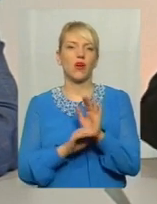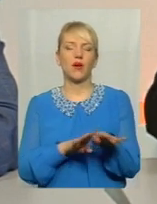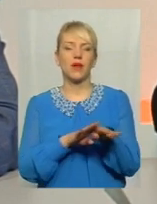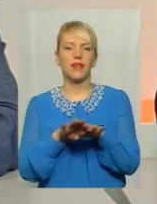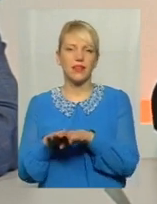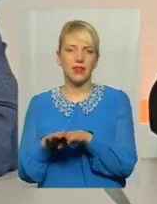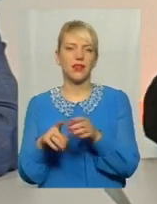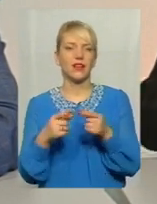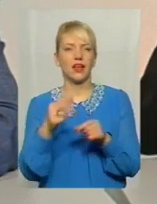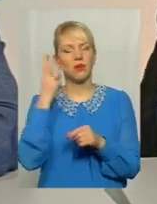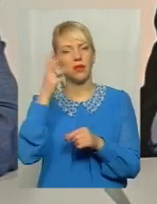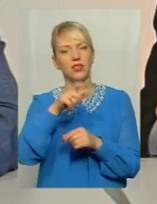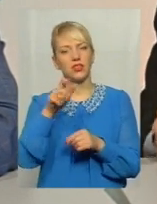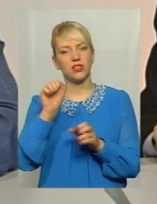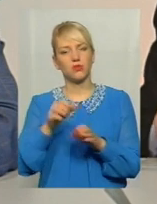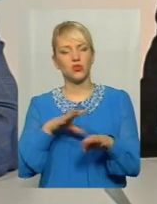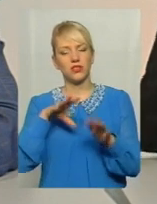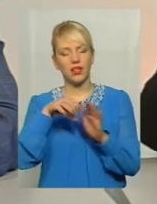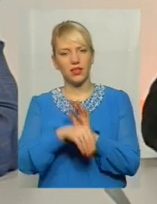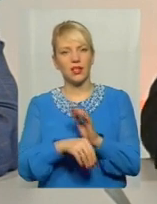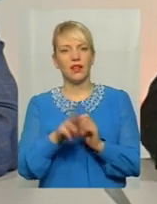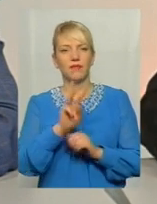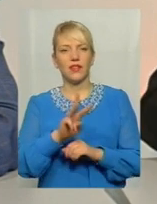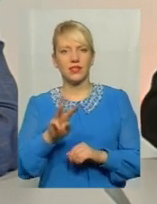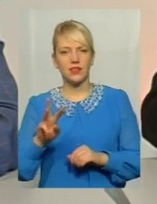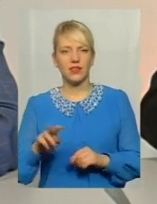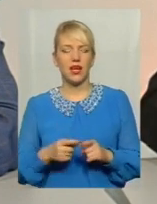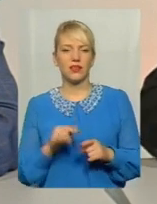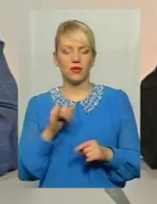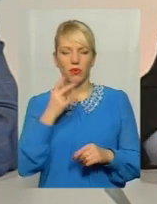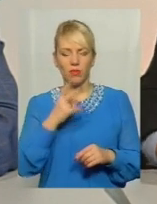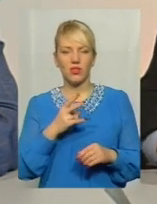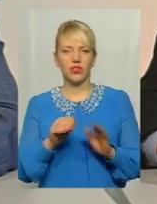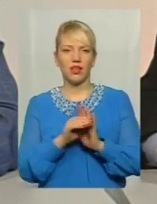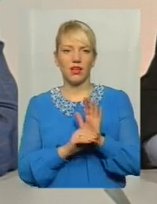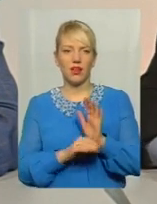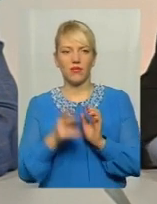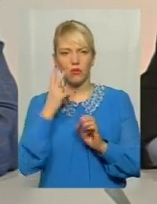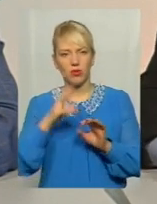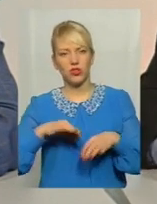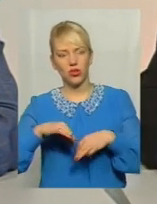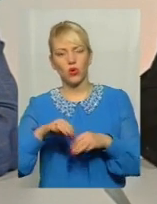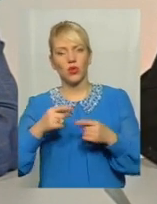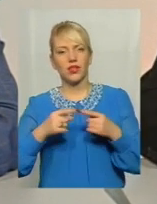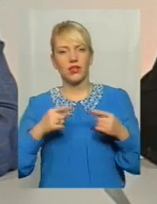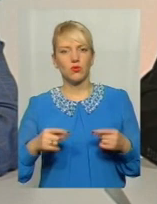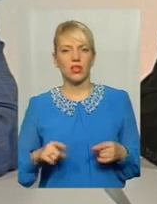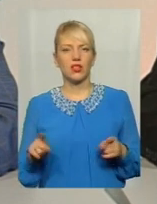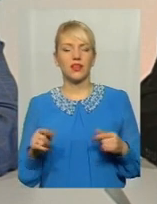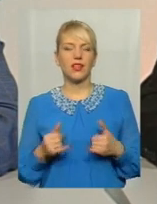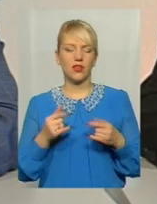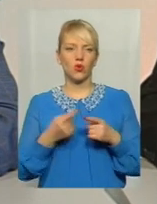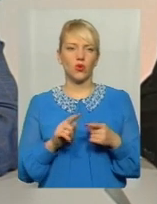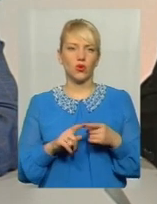де хмельничани можуть зайти на сайт або в мобільний додаток і побачити графіки, побачити рух всіх транспортних засобів. Але для того графіки